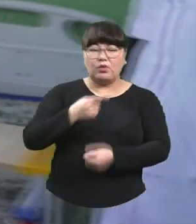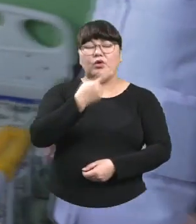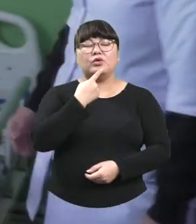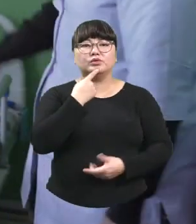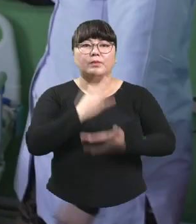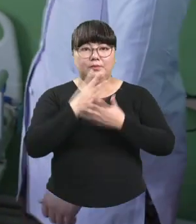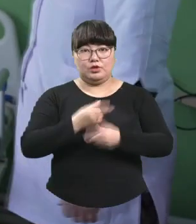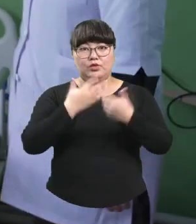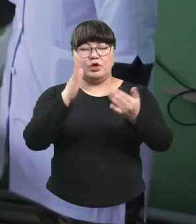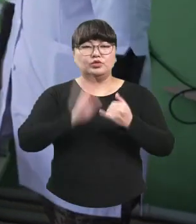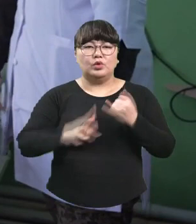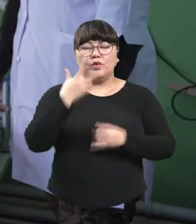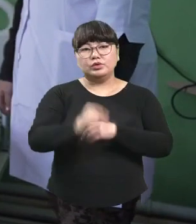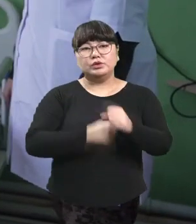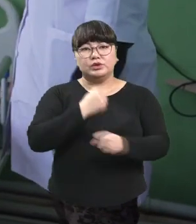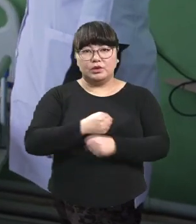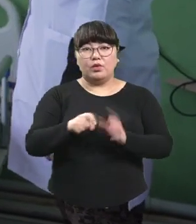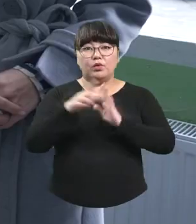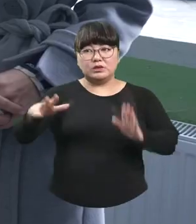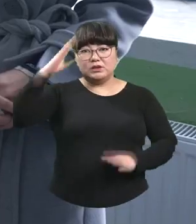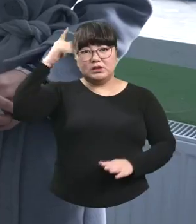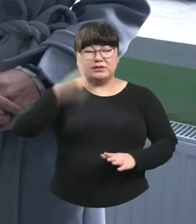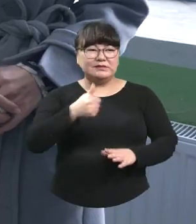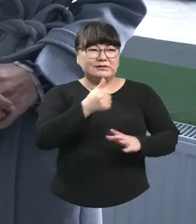гэдгийг онцлоо. Сүүлийн 30 гаруй жил батлан